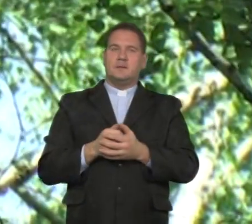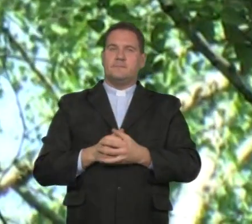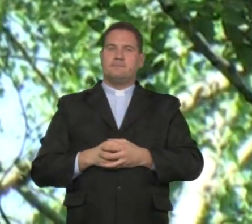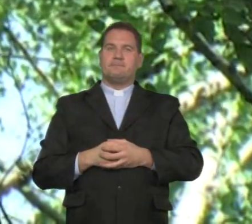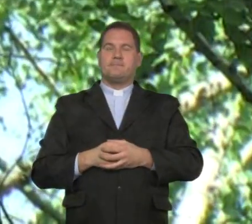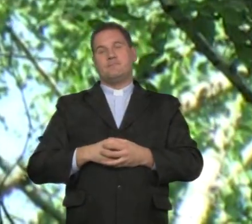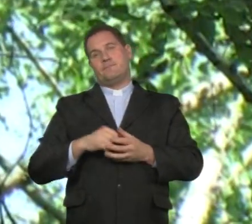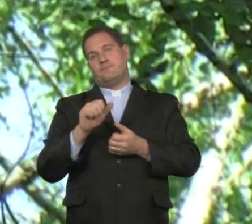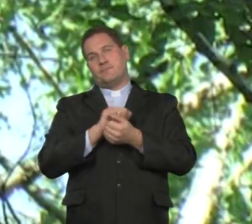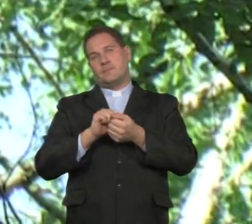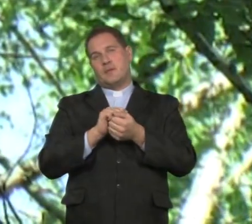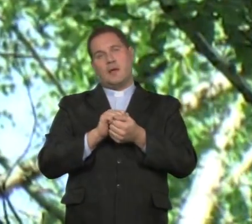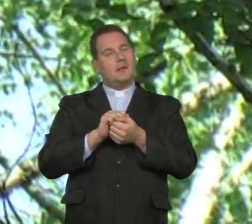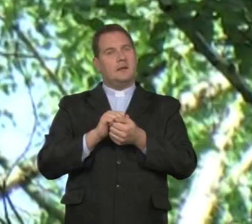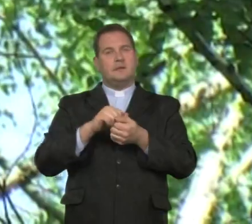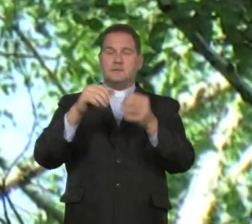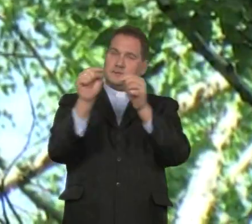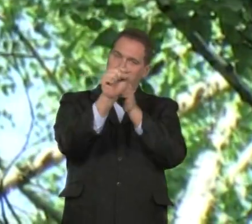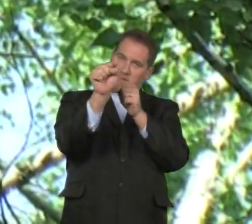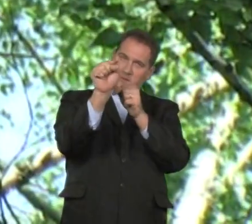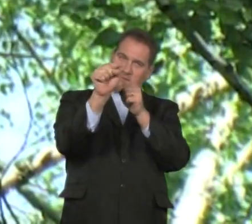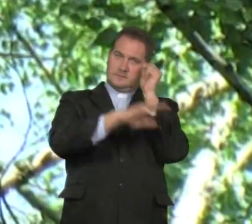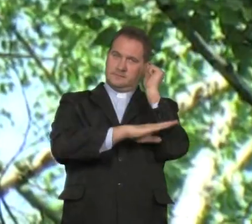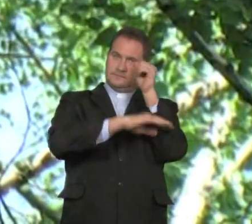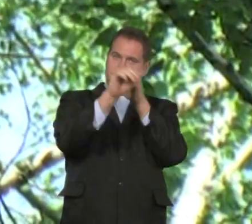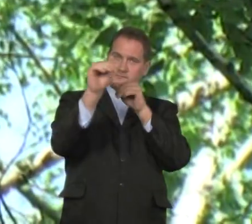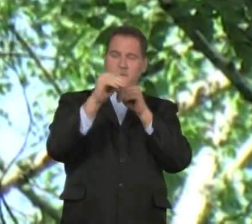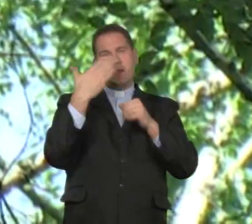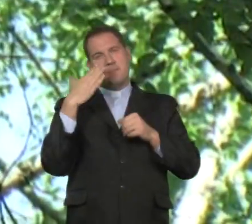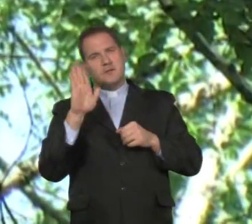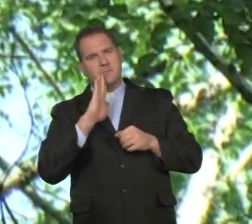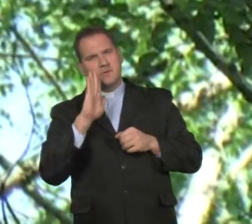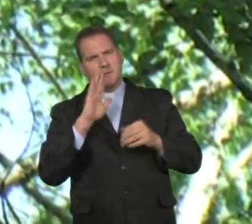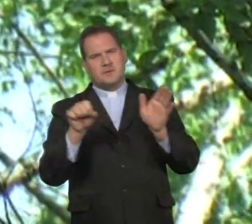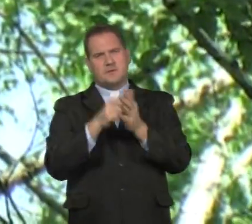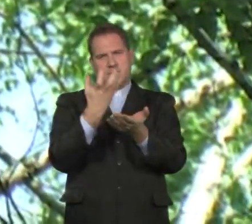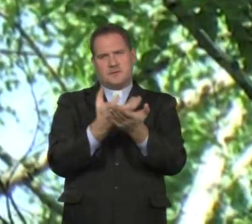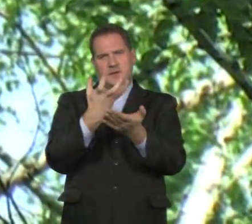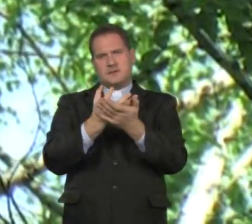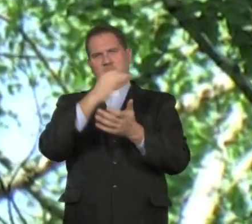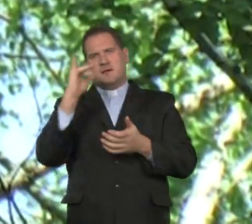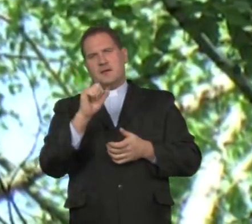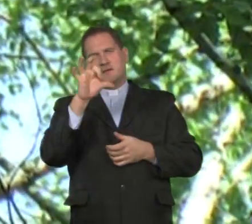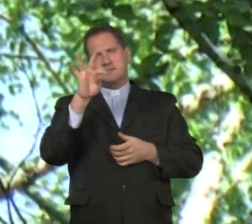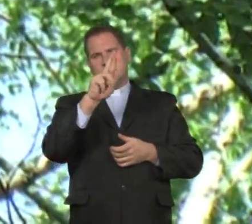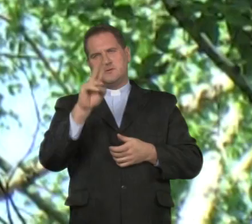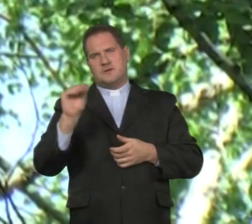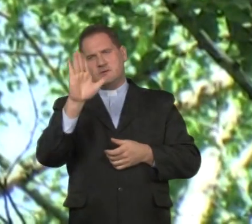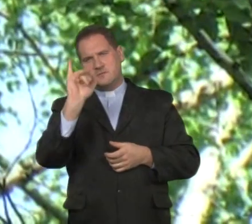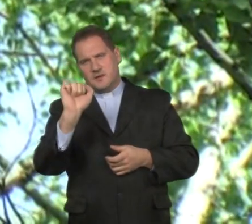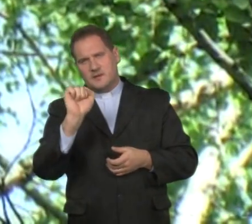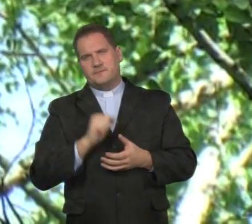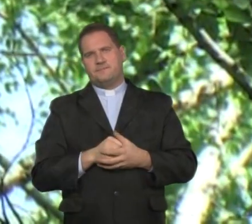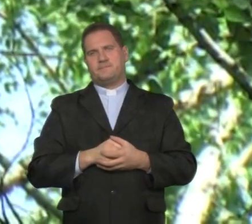Gniazdo buduje na wysokich drzewach, zazwyczaj w dolnej części korony, a nie w wierzchołku. Jest ono